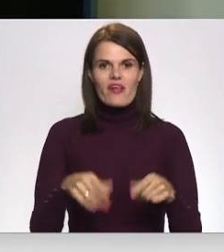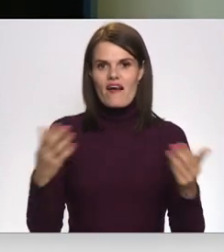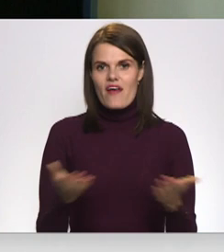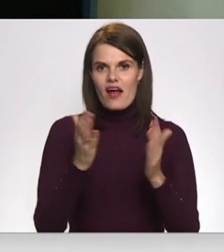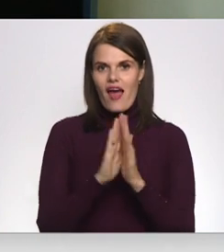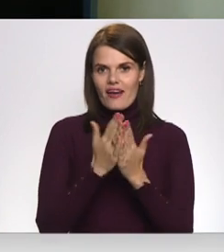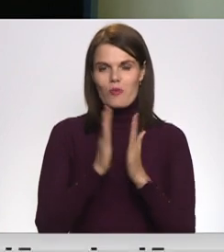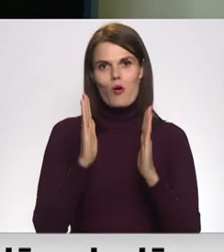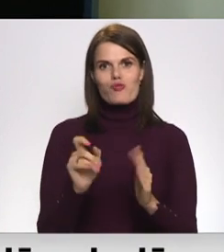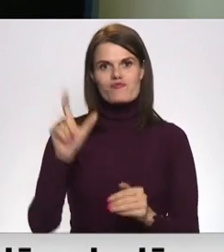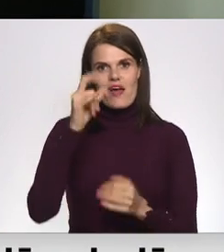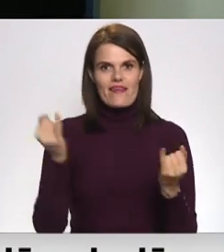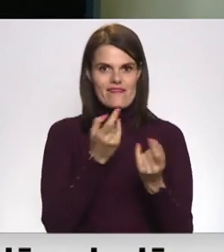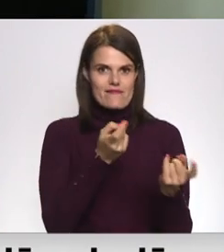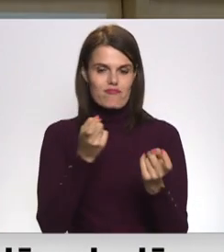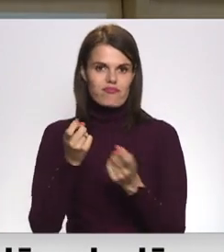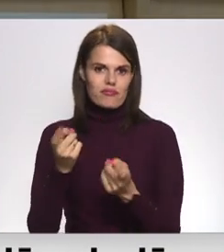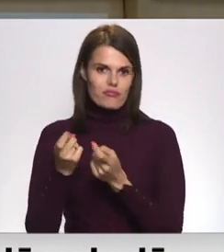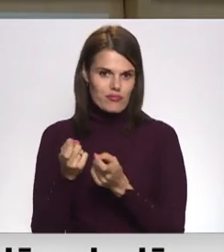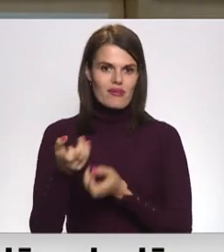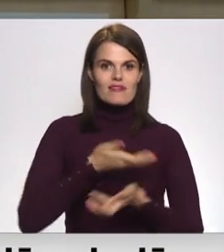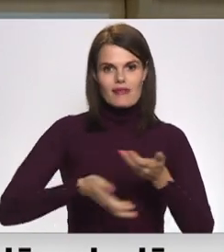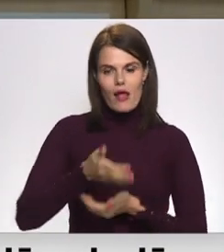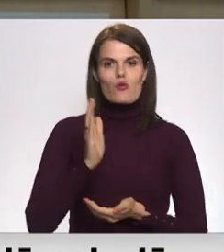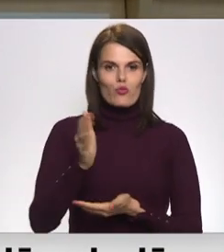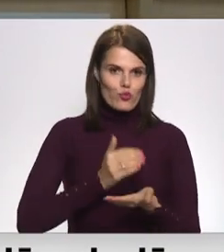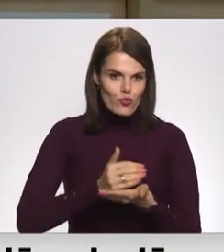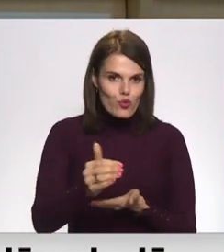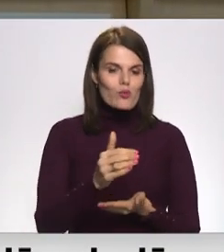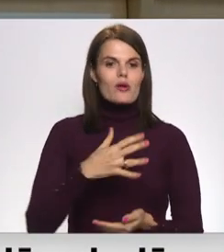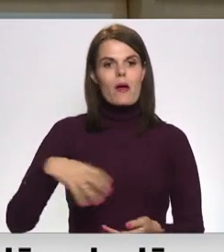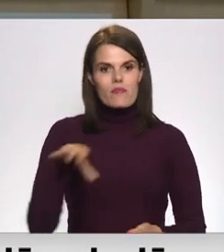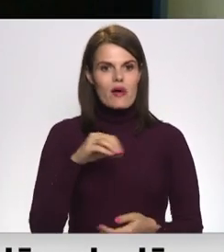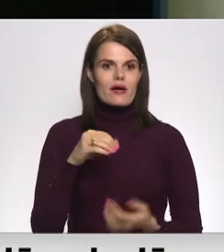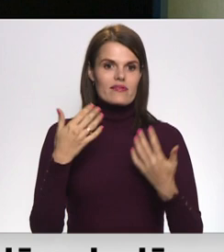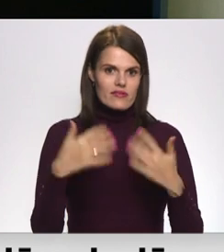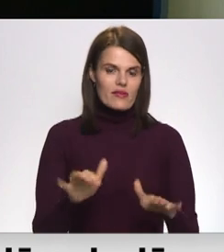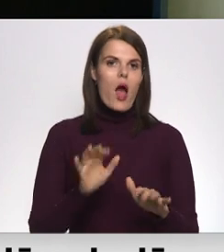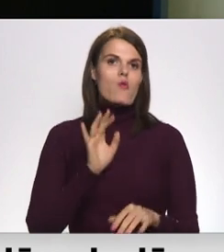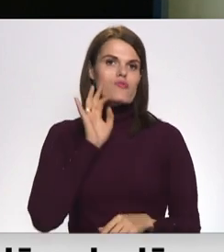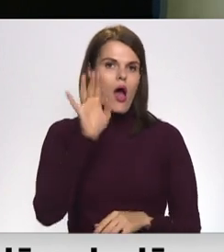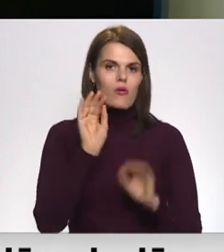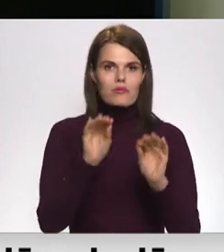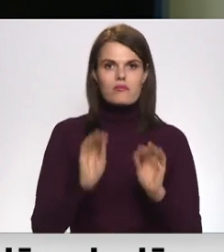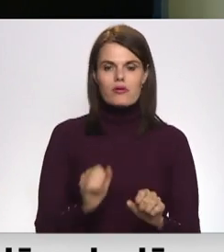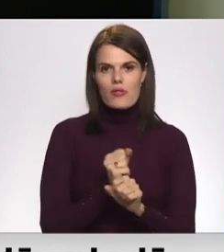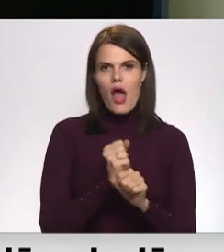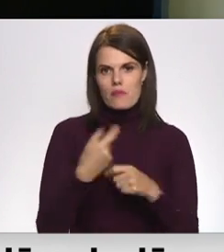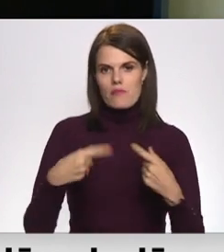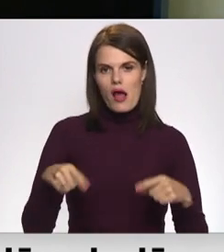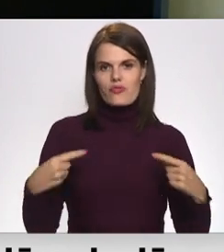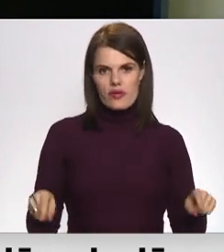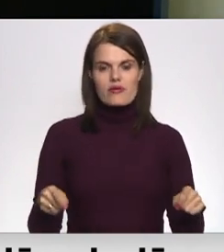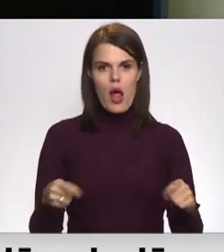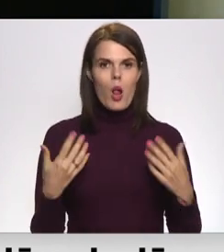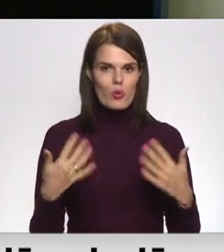grāmatas viņus ieinteresē šajā procesā. Sadarbība turpinās un mēs jau esam nākošo izstrādāto to darba materiālu jau